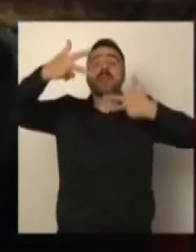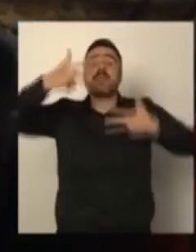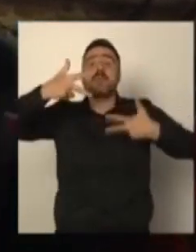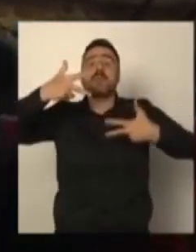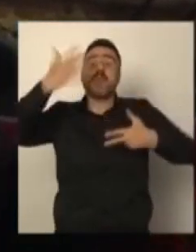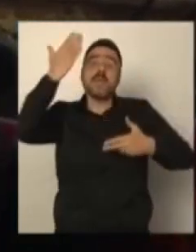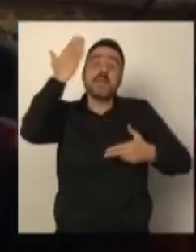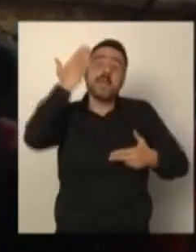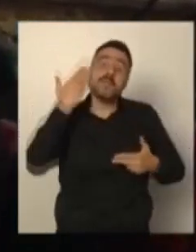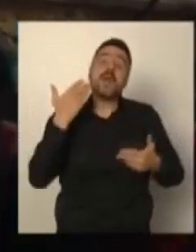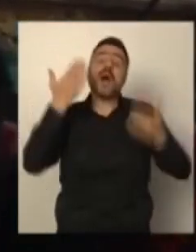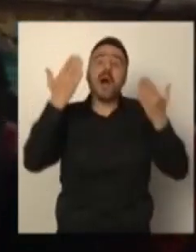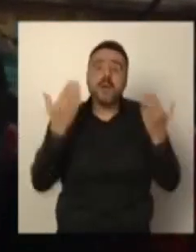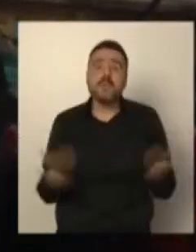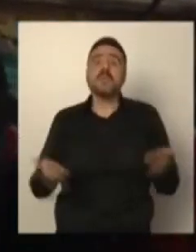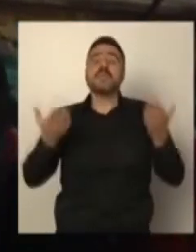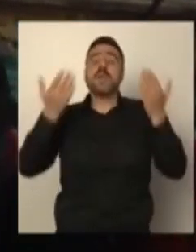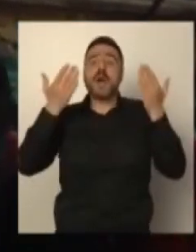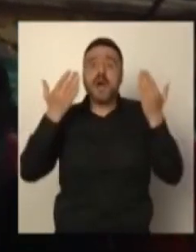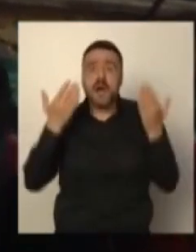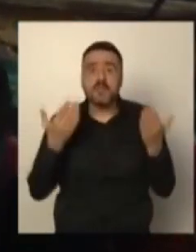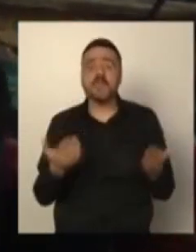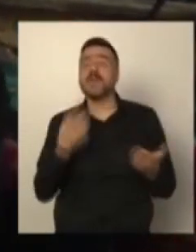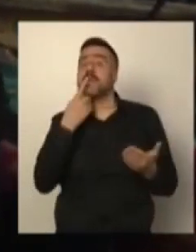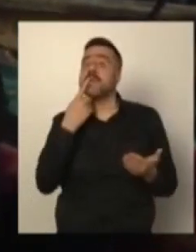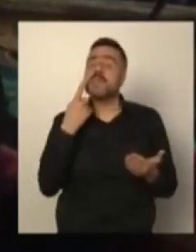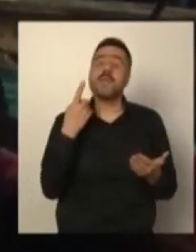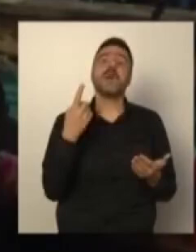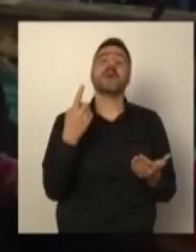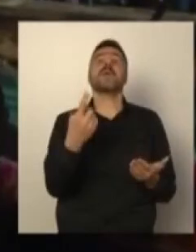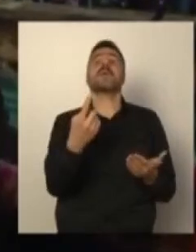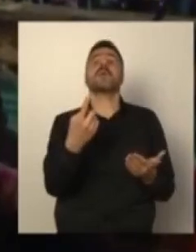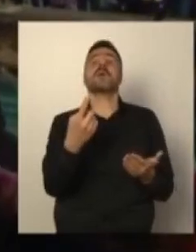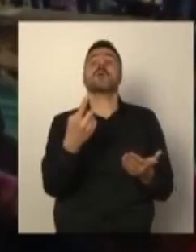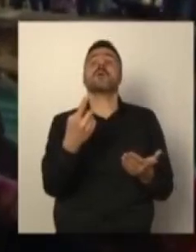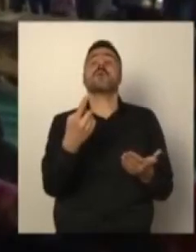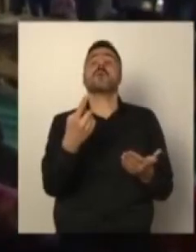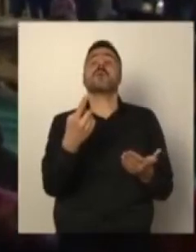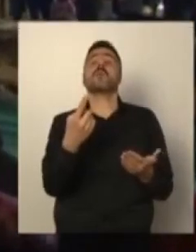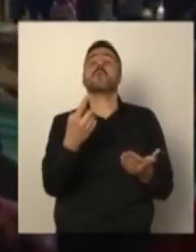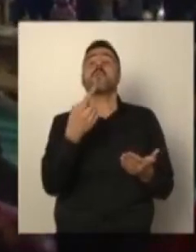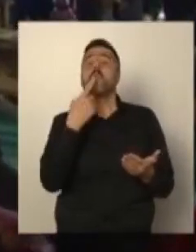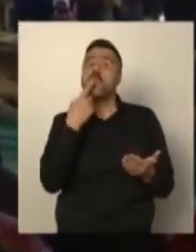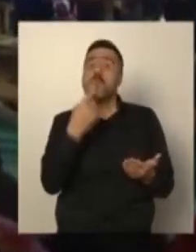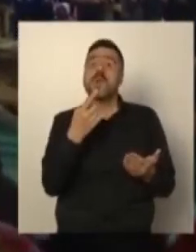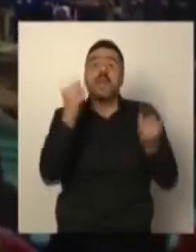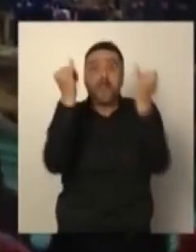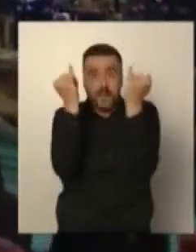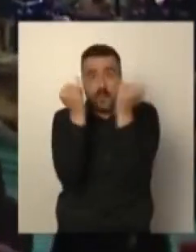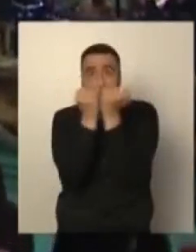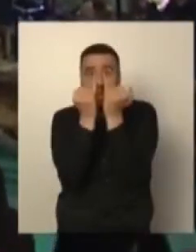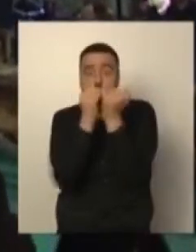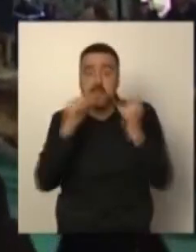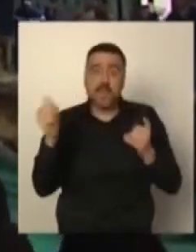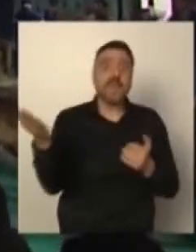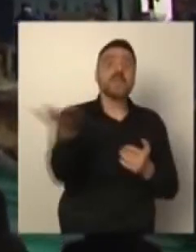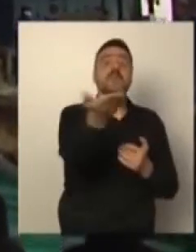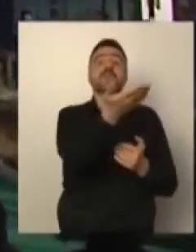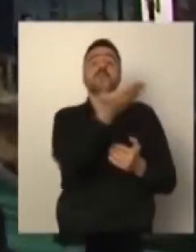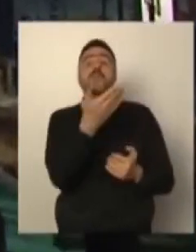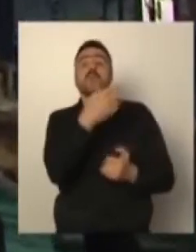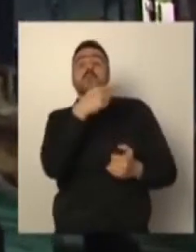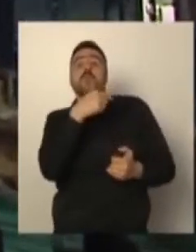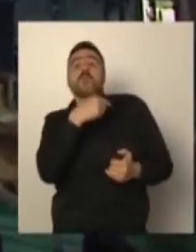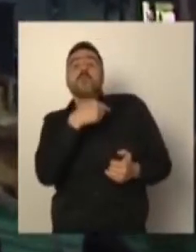başında amin, amin, amin diyerek iştirak eden kardeşlerimizin